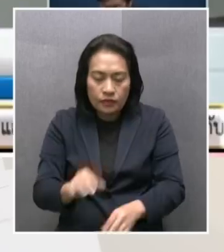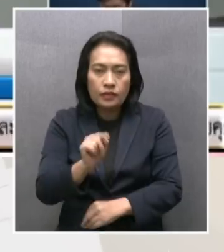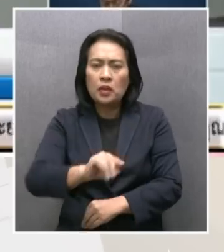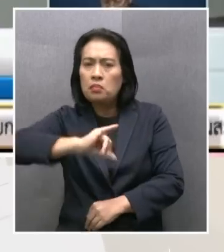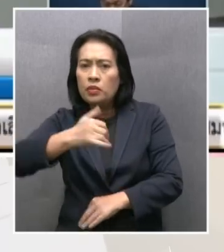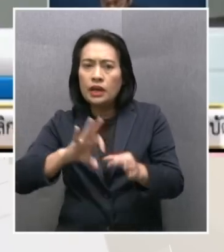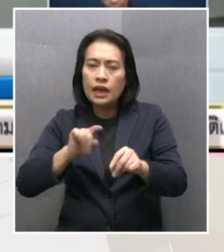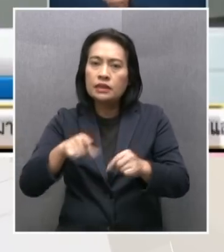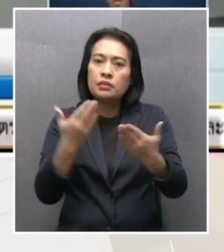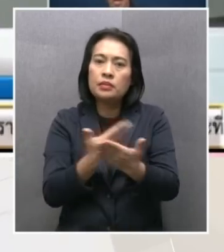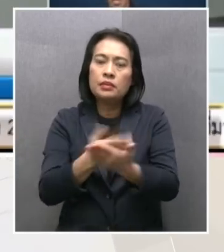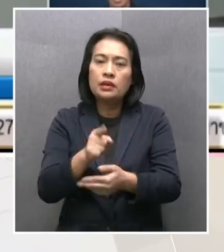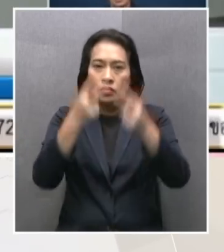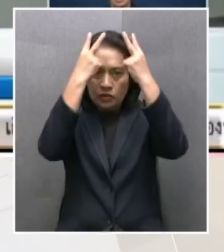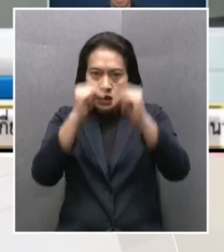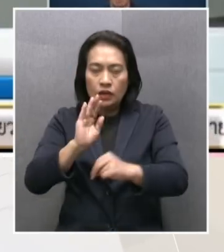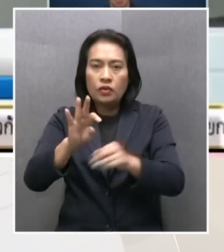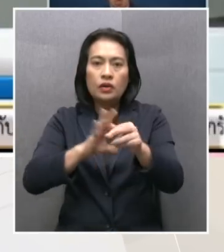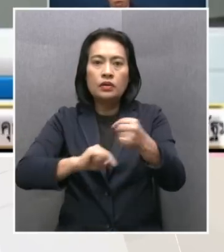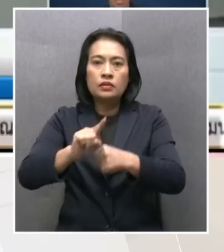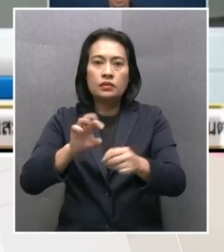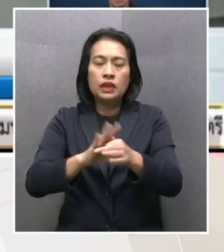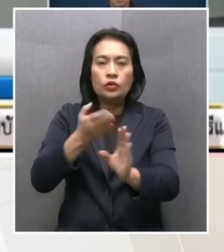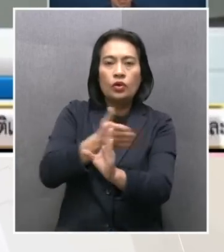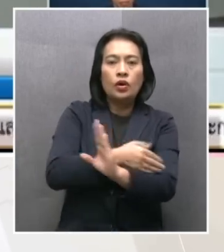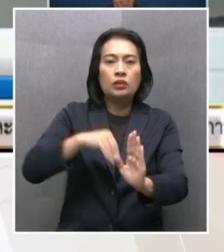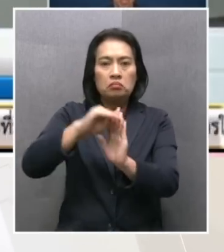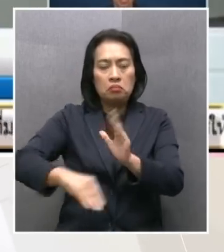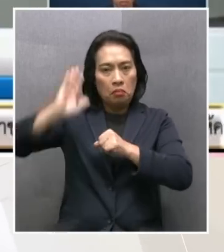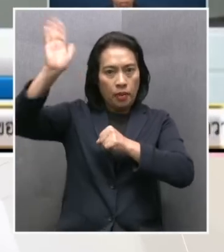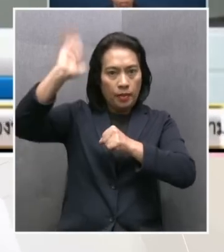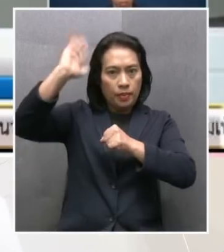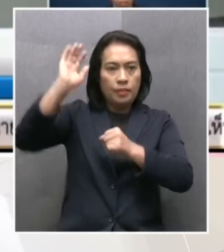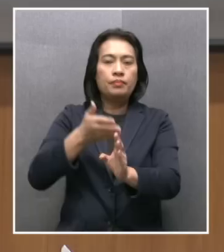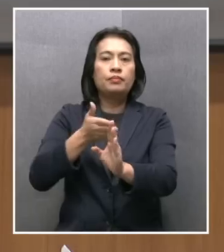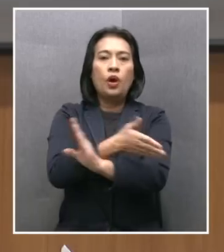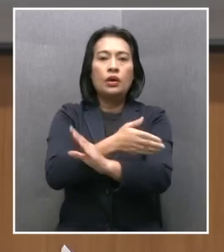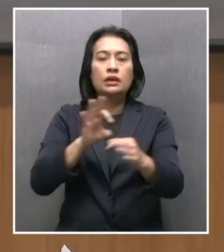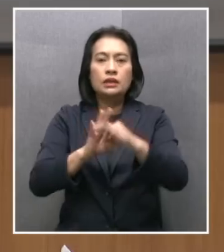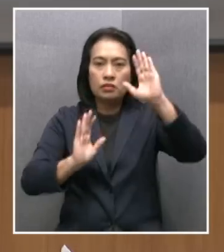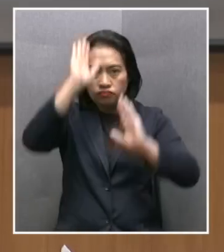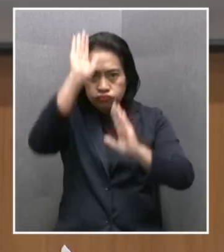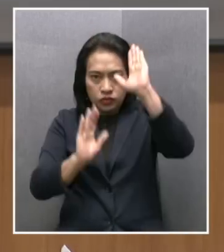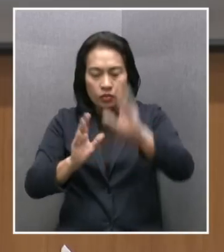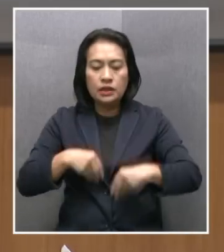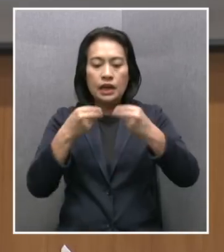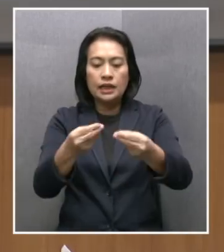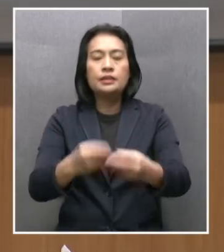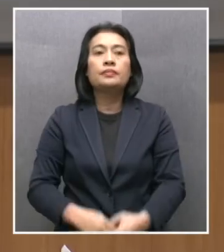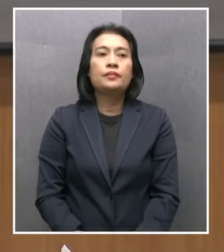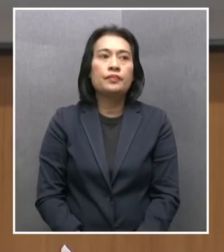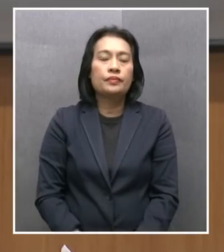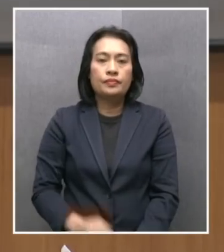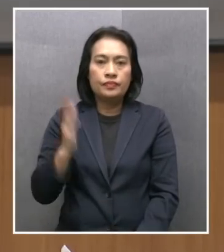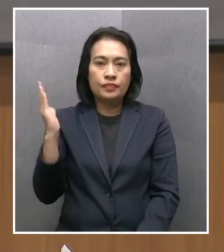ผันได้เพราะว่าแคนดิเดตนายกรัฐมนตรีต้องมีการแสดงวิสัยทัศน์ก่อนทำการโหวตค่ะนายพรเ